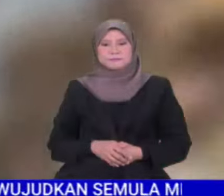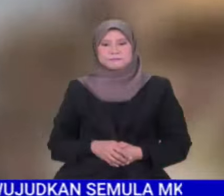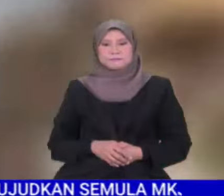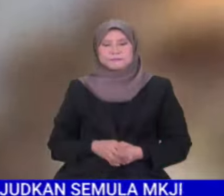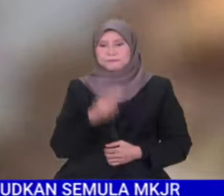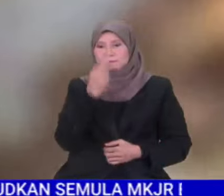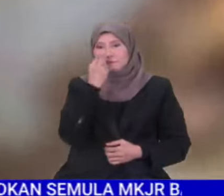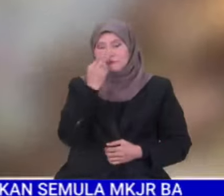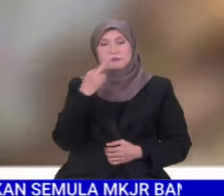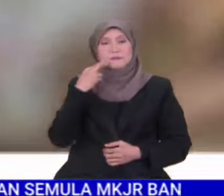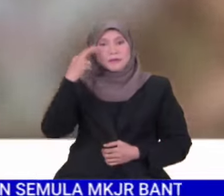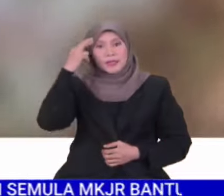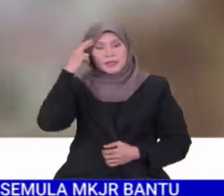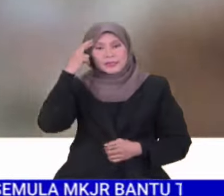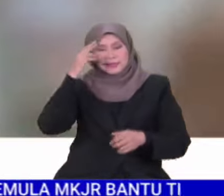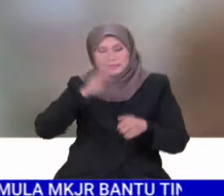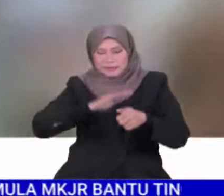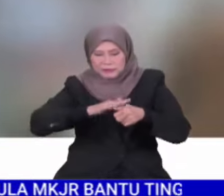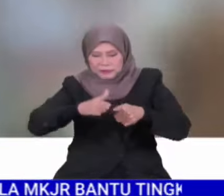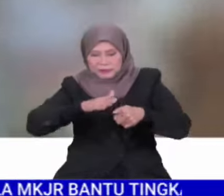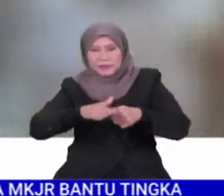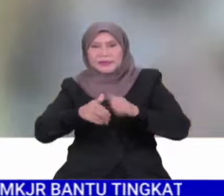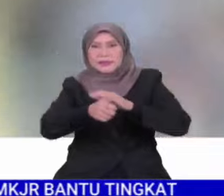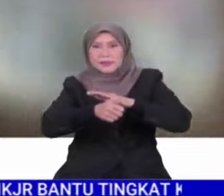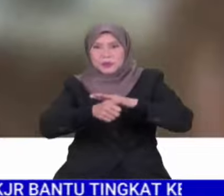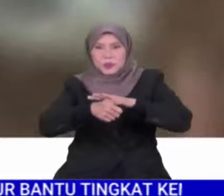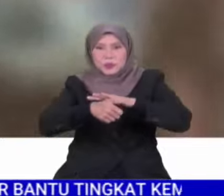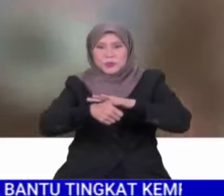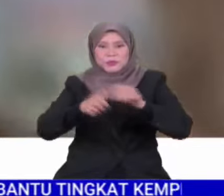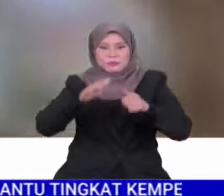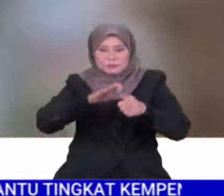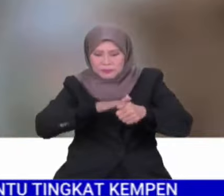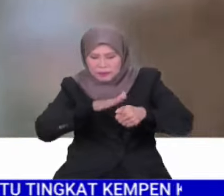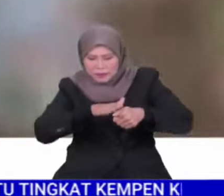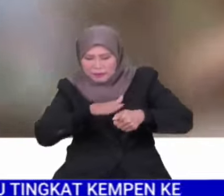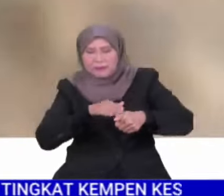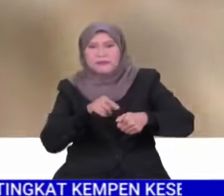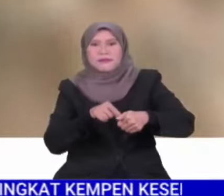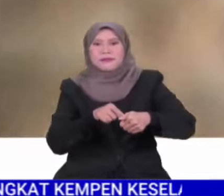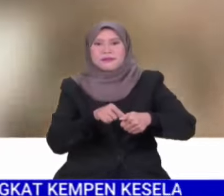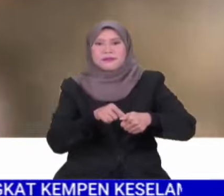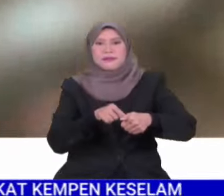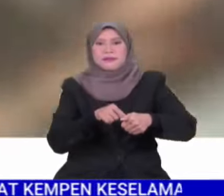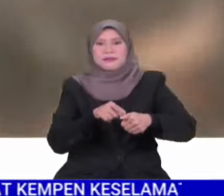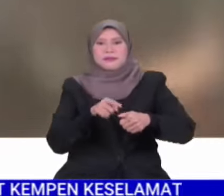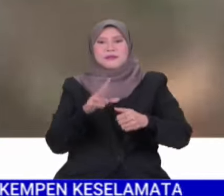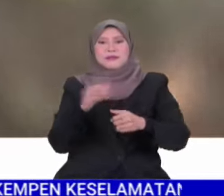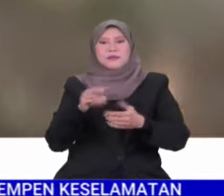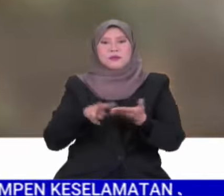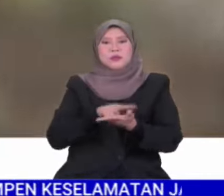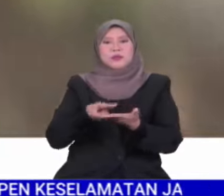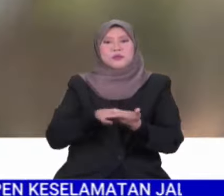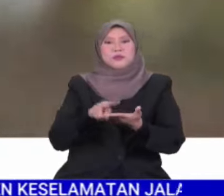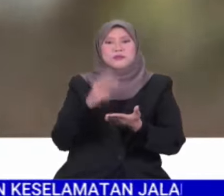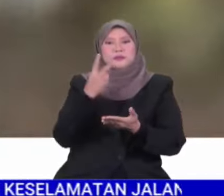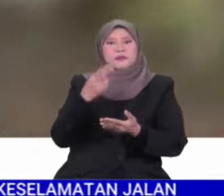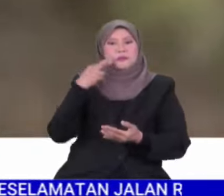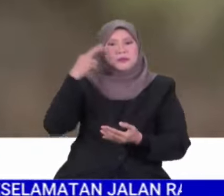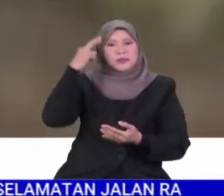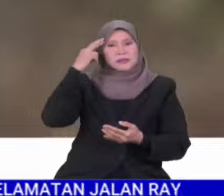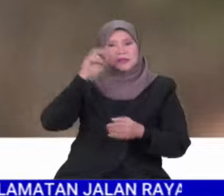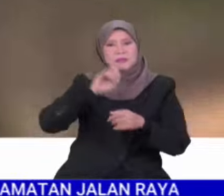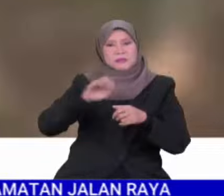Gelagat beberapa remaja membuang tertitip pada cengkerang seekor penyu telah menarik perhatian ramai. Menerusi video itu, remaja tersebut